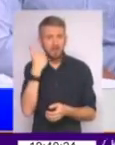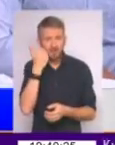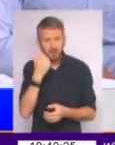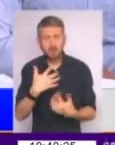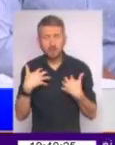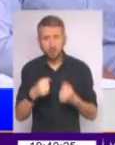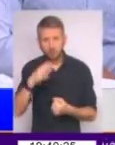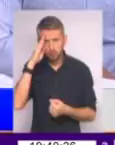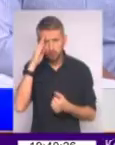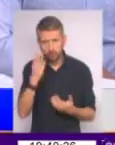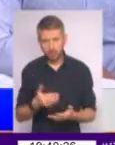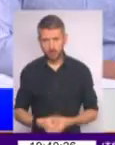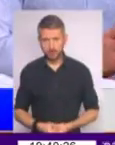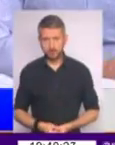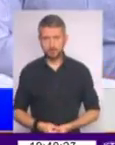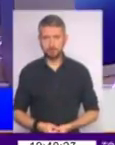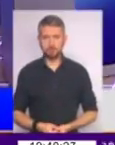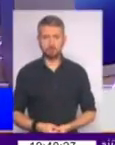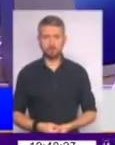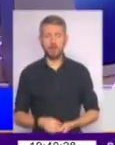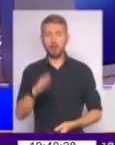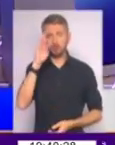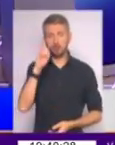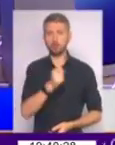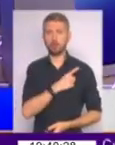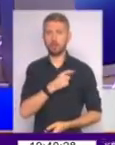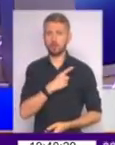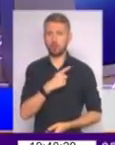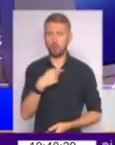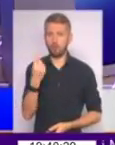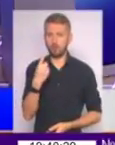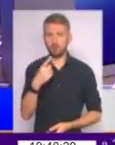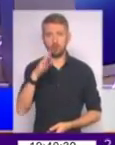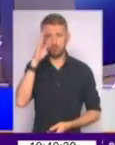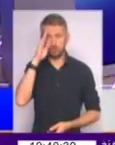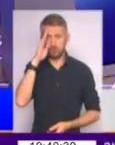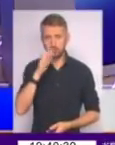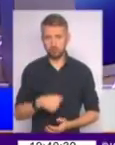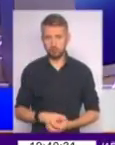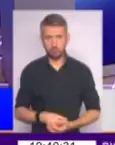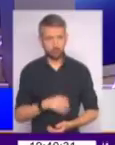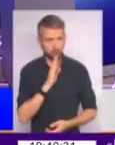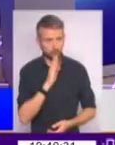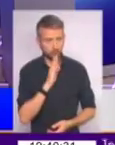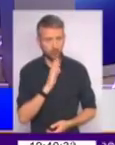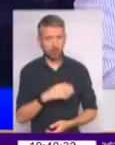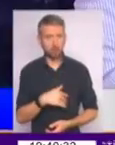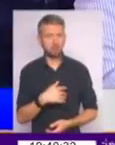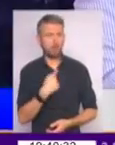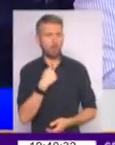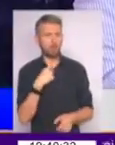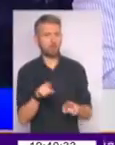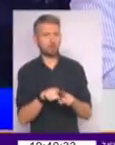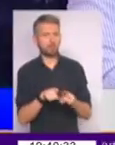мужчины? Дякую. Чоловік з Одеської області мені чоловік сказав. Чоловік чи жінка? Чоловік. А, чоловік. Ну, і дивлюся, таким голосом казав, ніби як жінка.